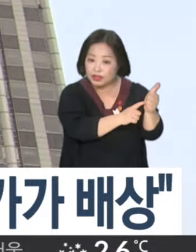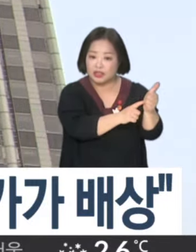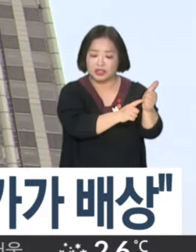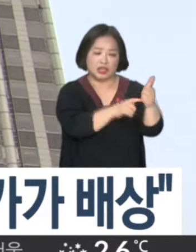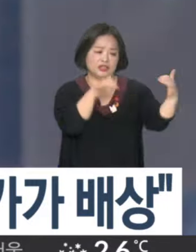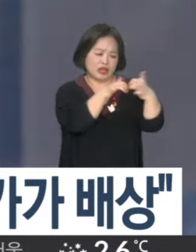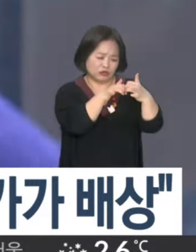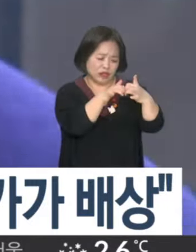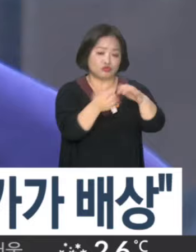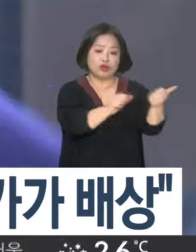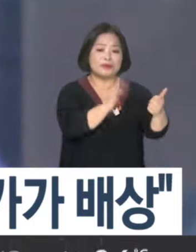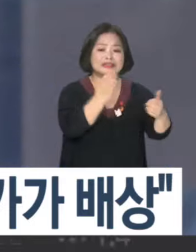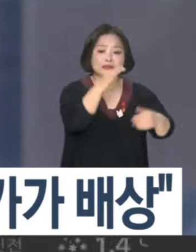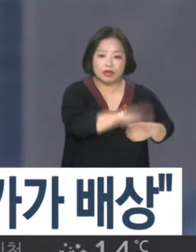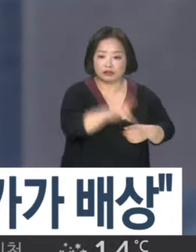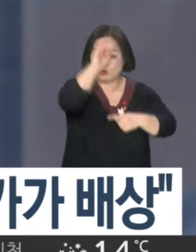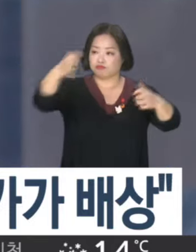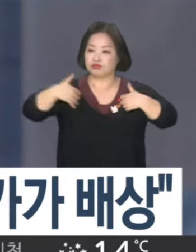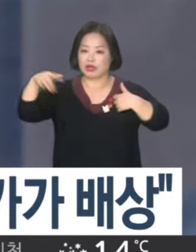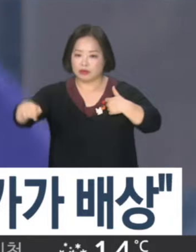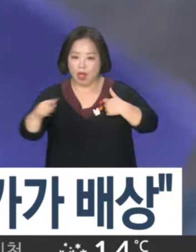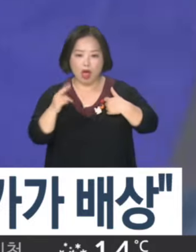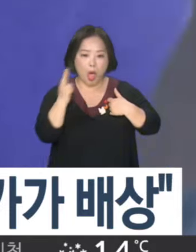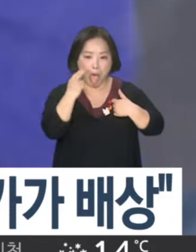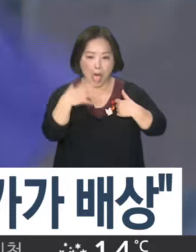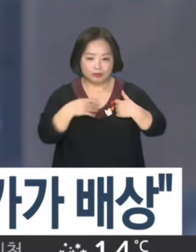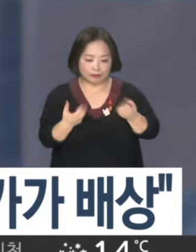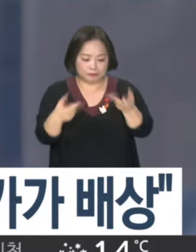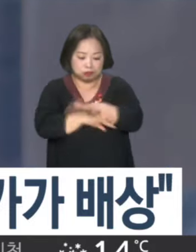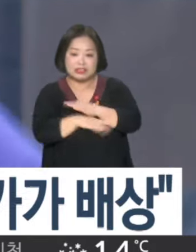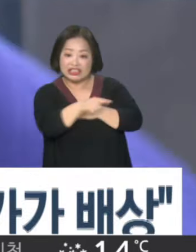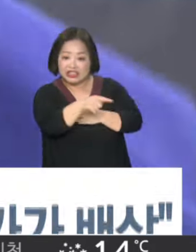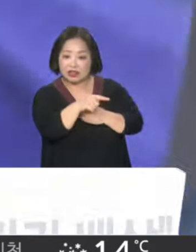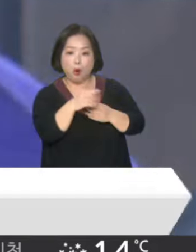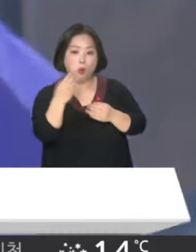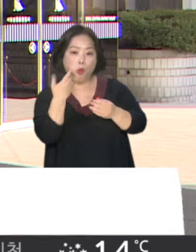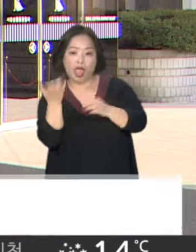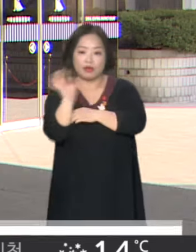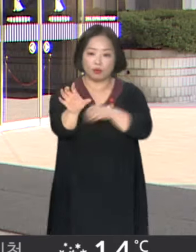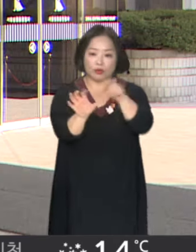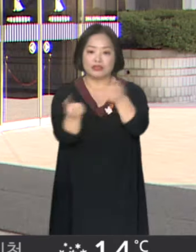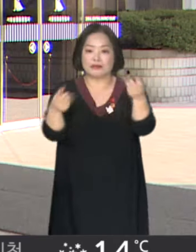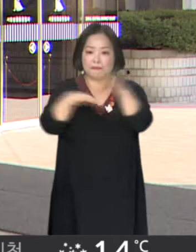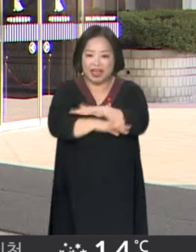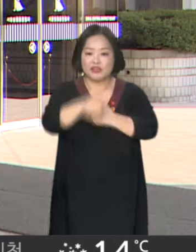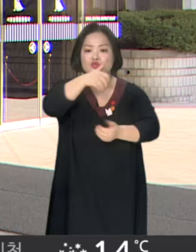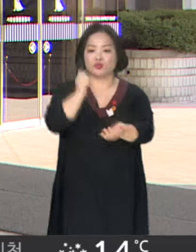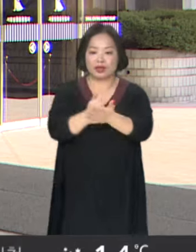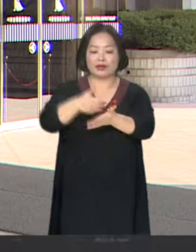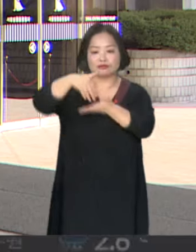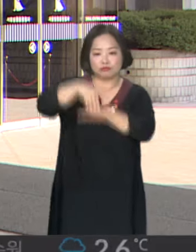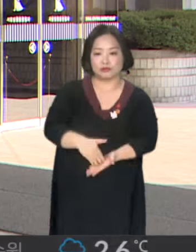임에도 국가가 총기 사고로 순직 처리해 정병장 사망을 왜곡하고 은폐했다고